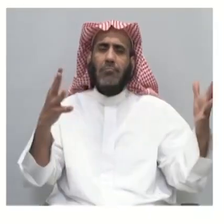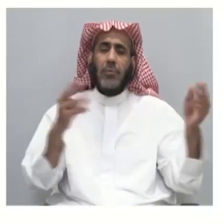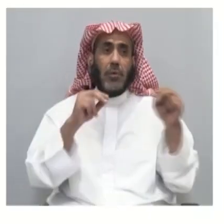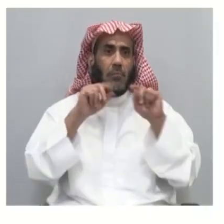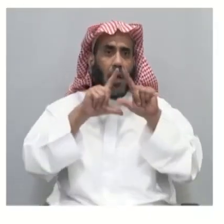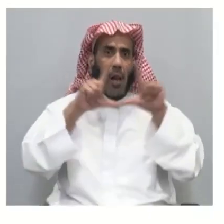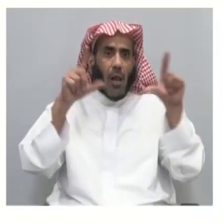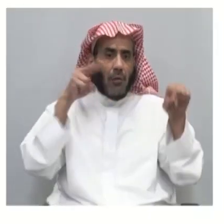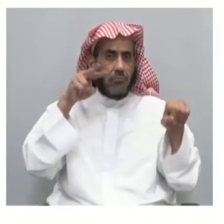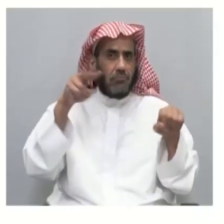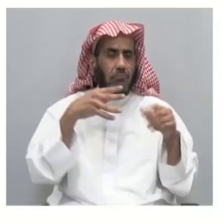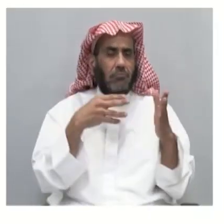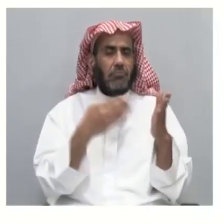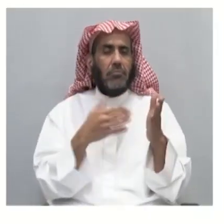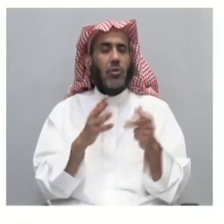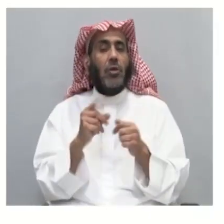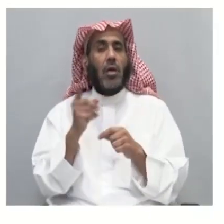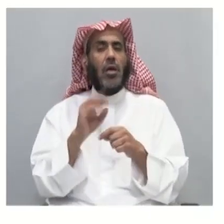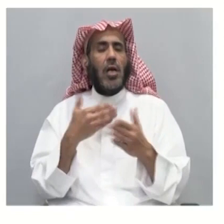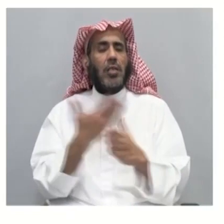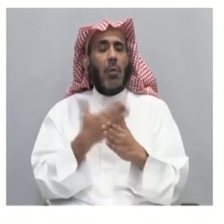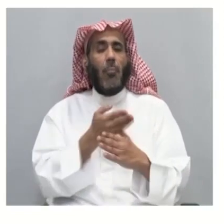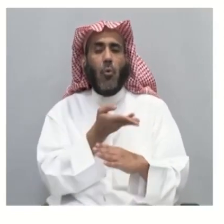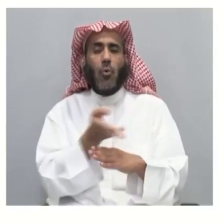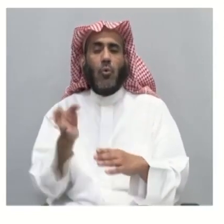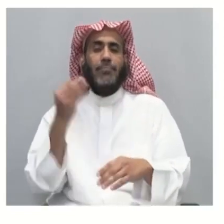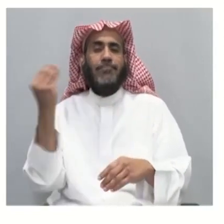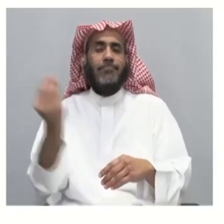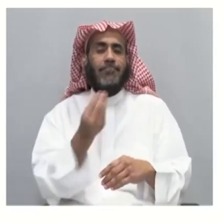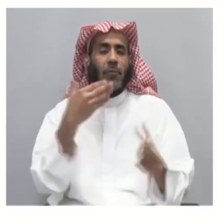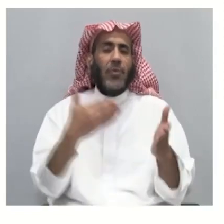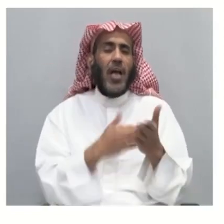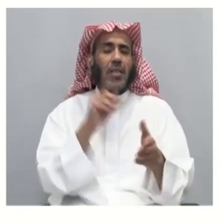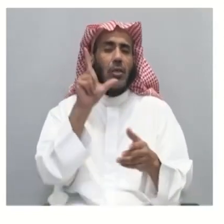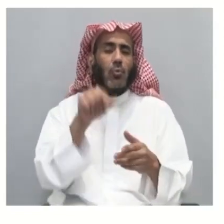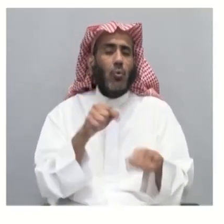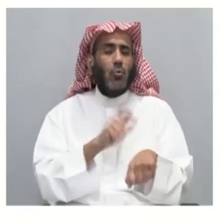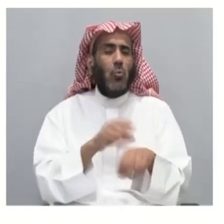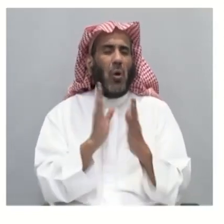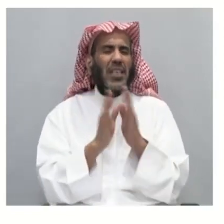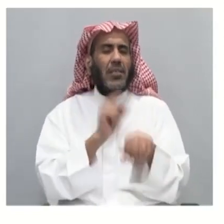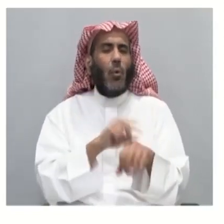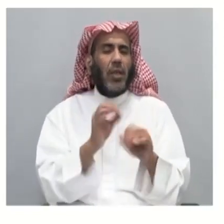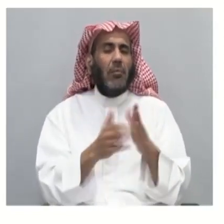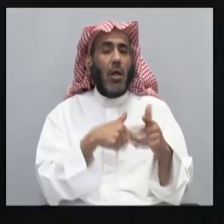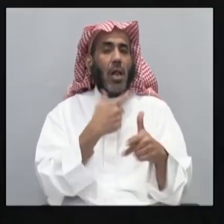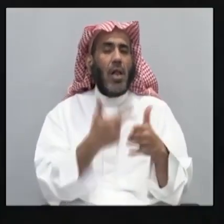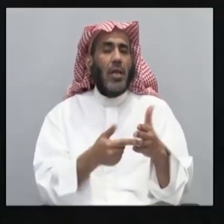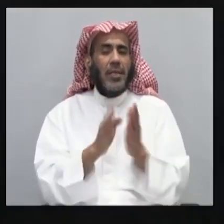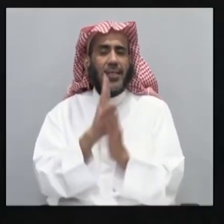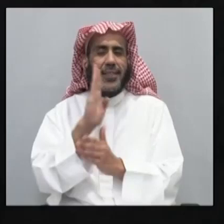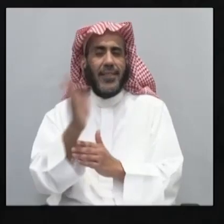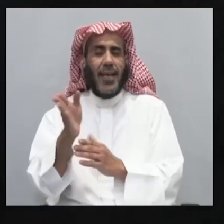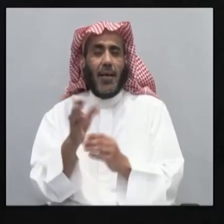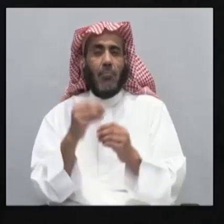الذي تتحدث عنه اسباب خروجهم للنزهه مثلا في نهايه الاسبوع يحدد التوقيت ثم بعد ذلك الاتجاه للشاطئ